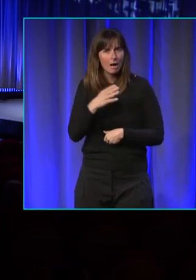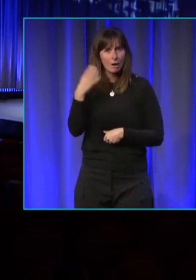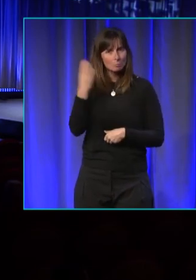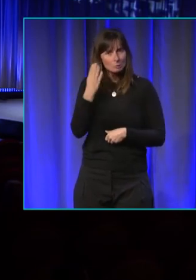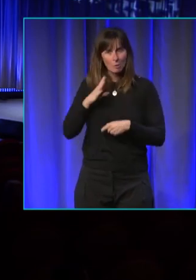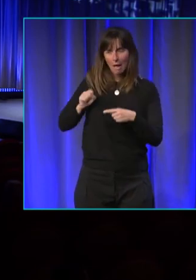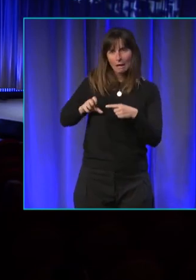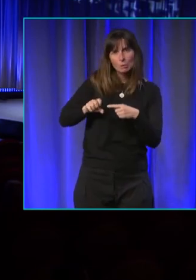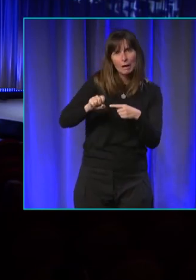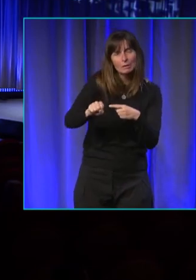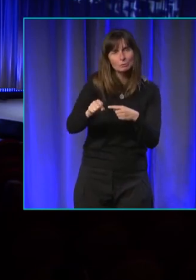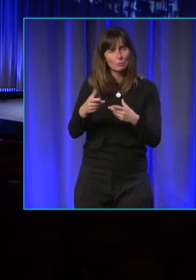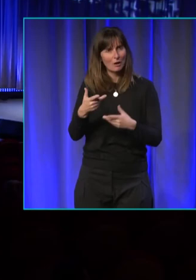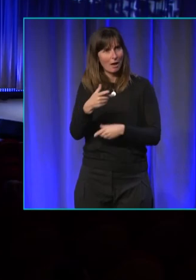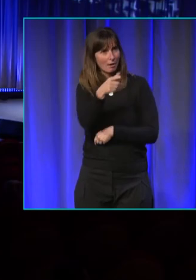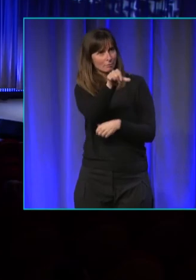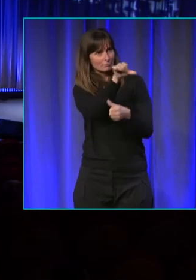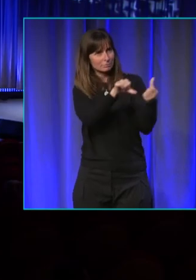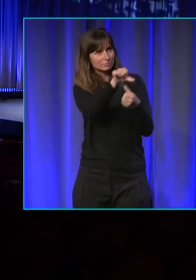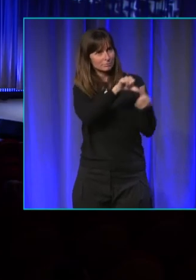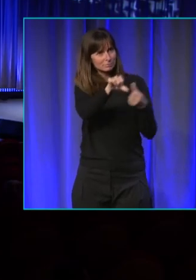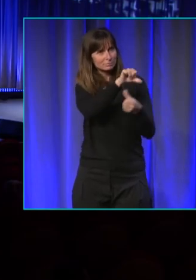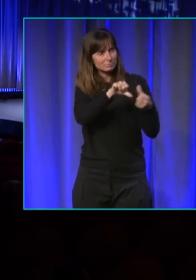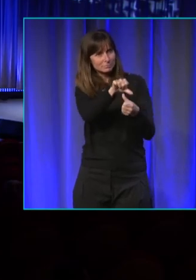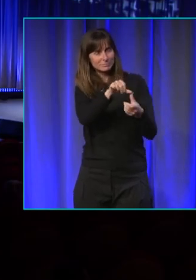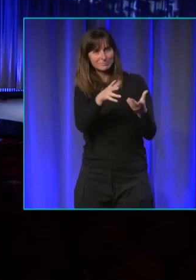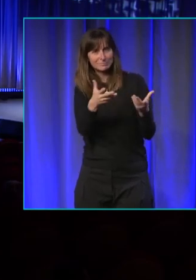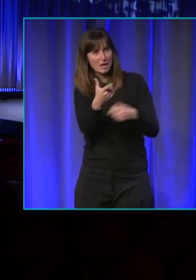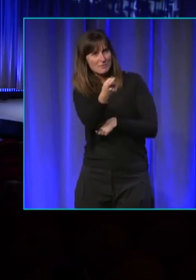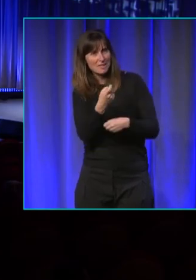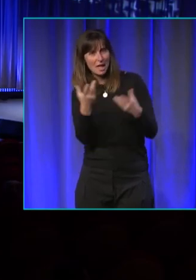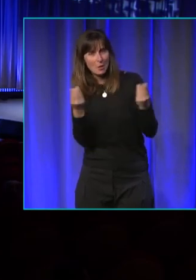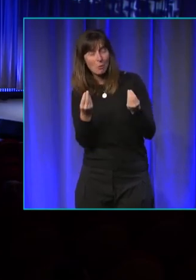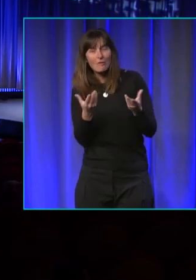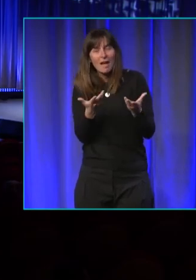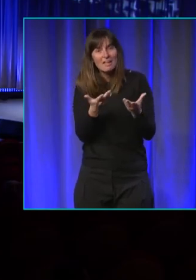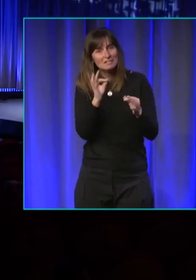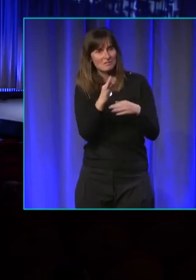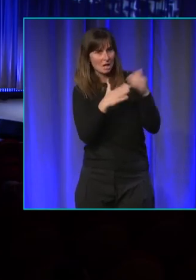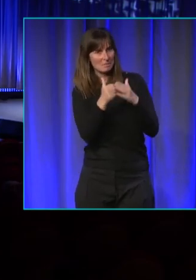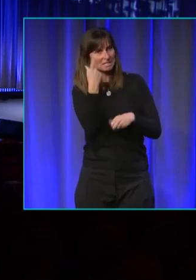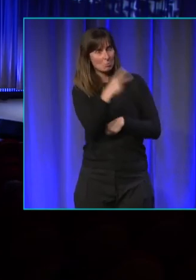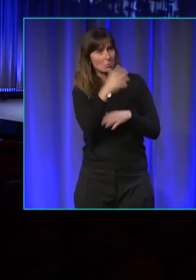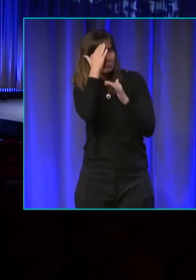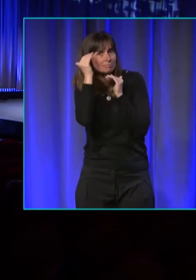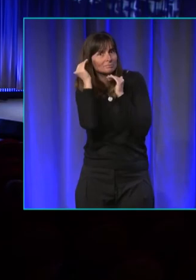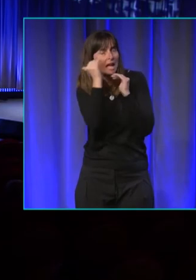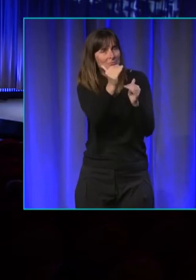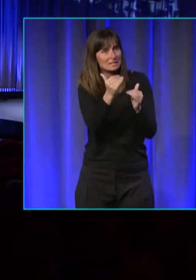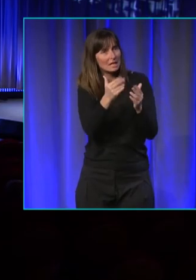qui fait qu'elle change. Enfin bref, je veux comprendre quelque chose de cette profession que j'admire. Voilà,